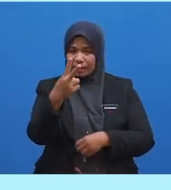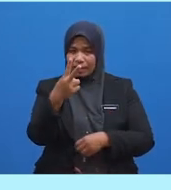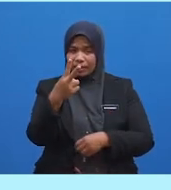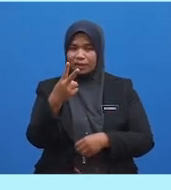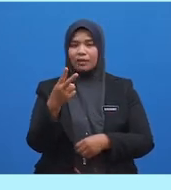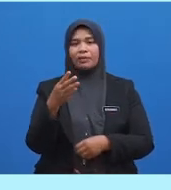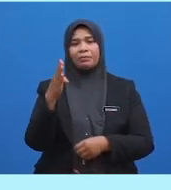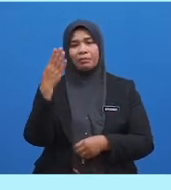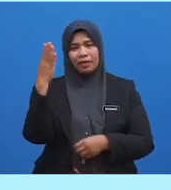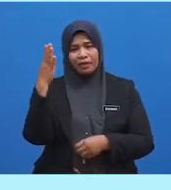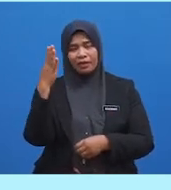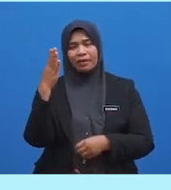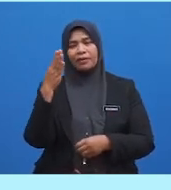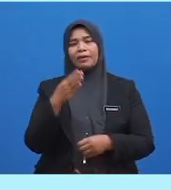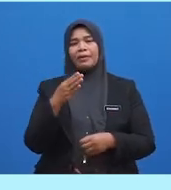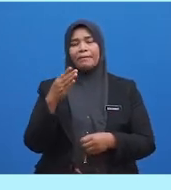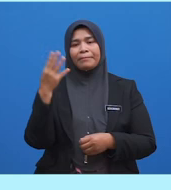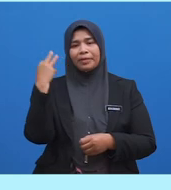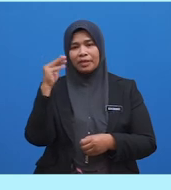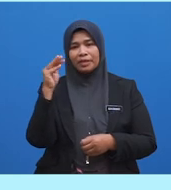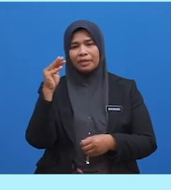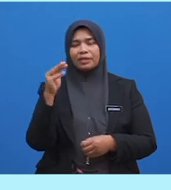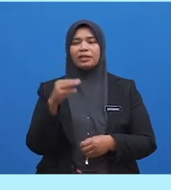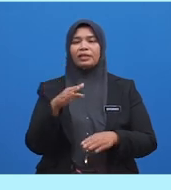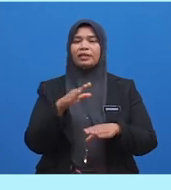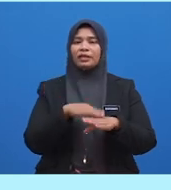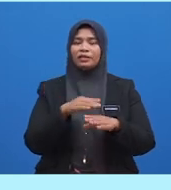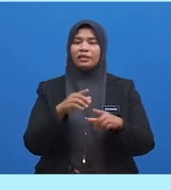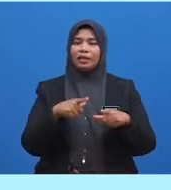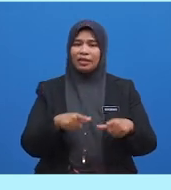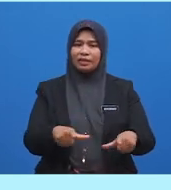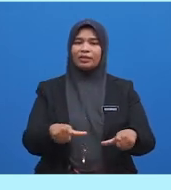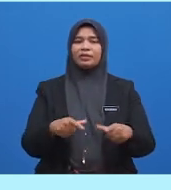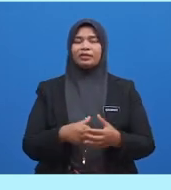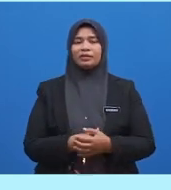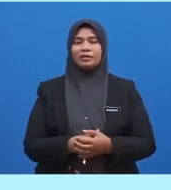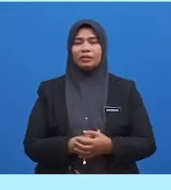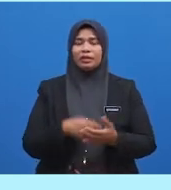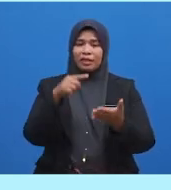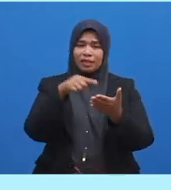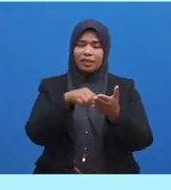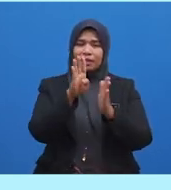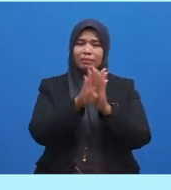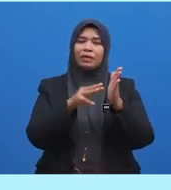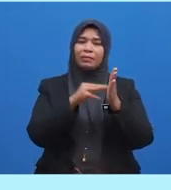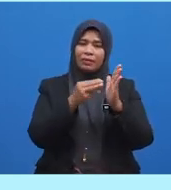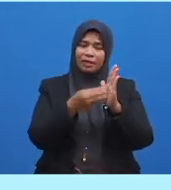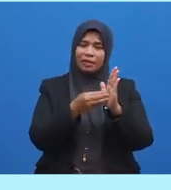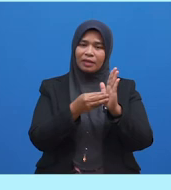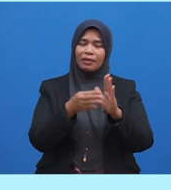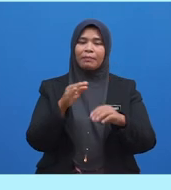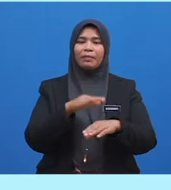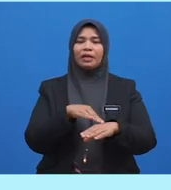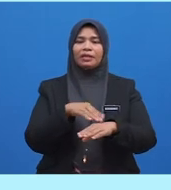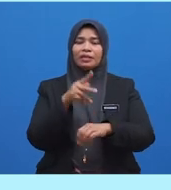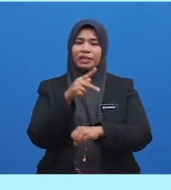bayangan mereka diatas lantai ini bermakna pada